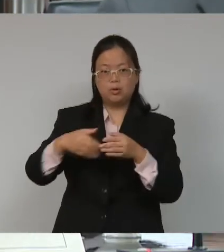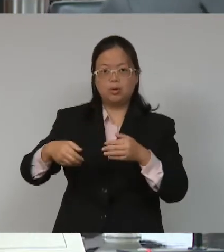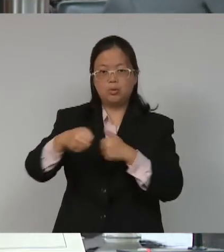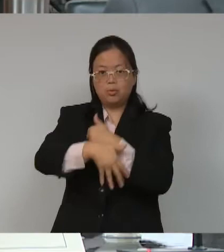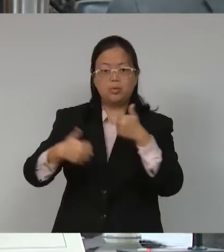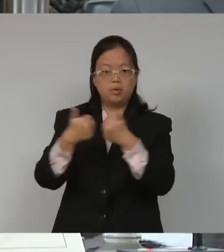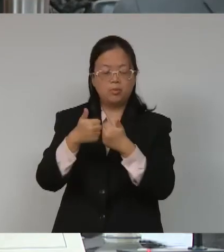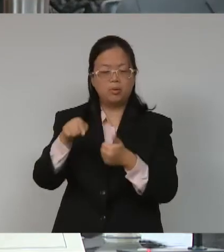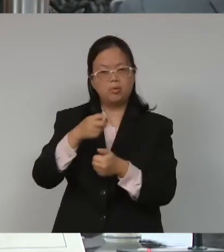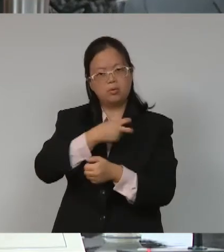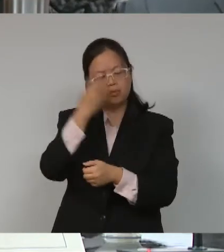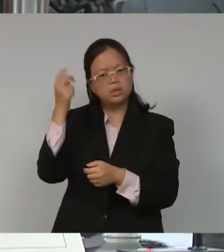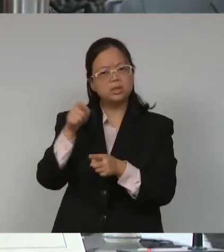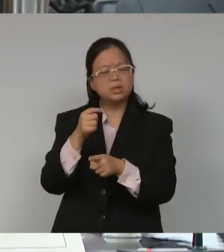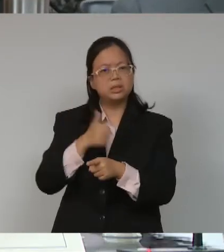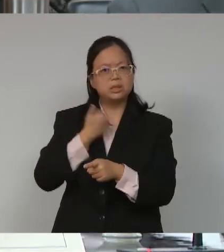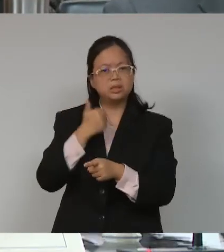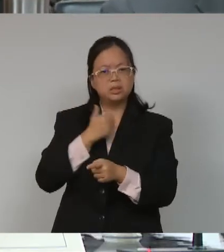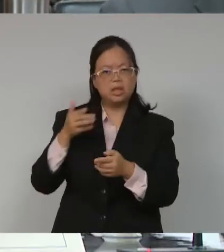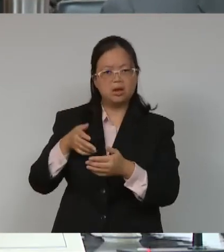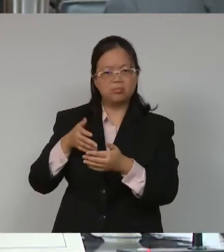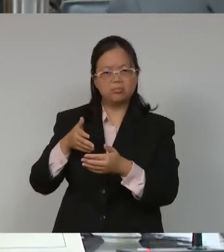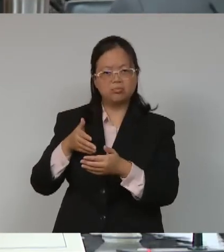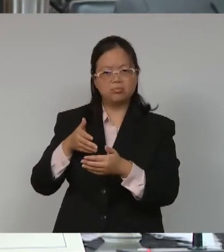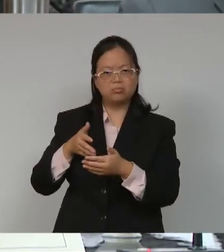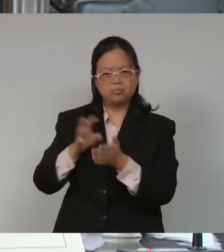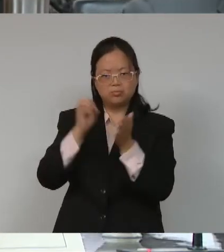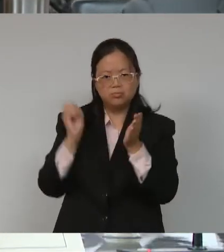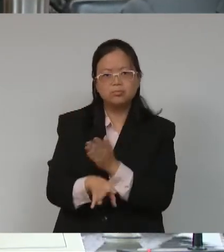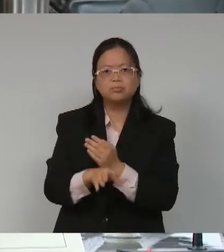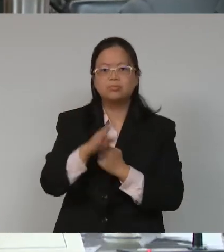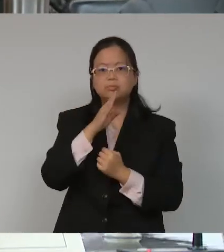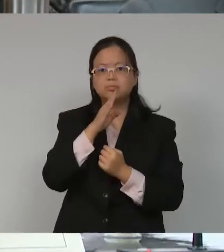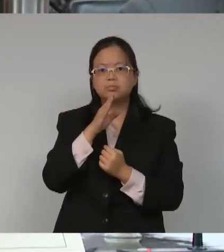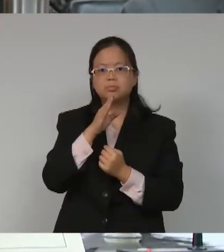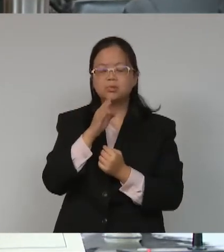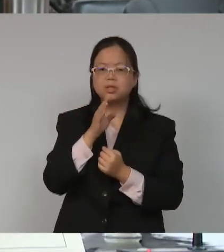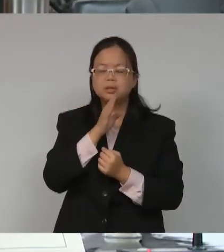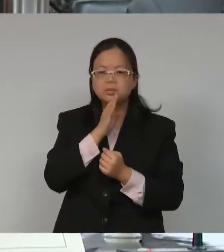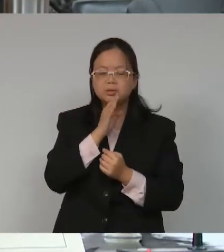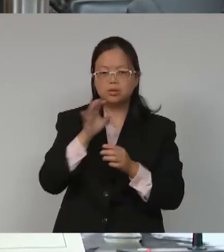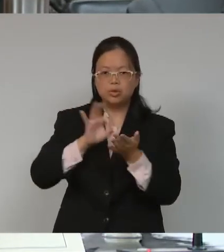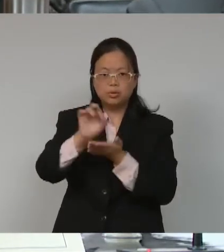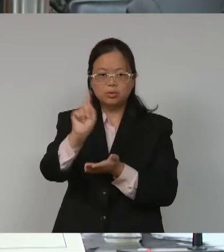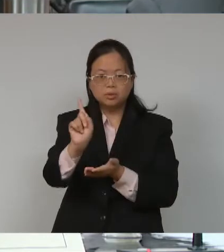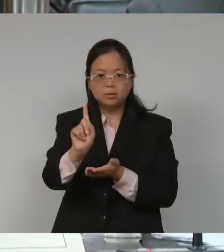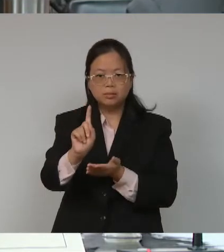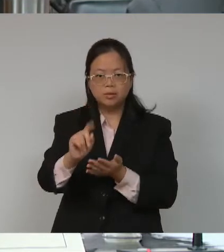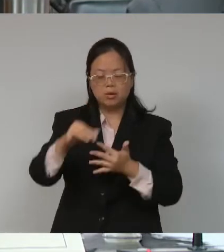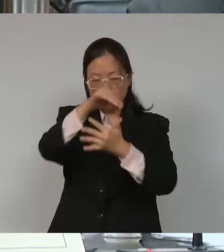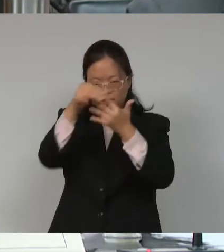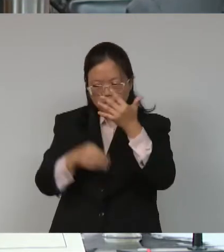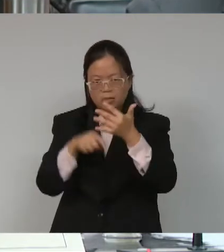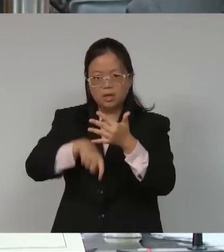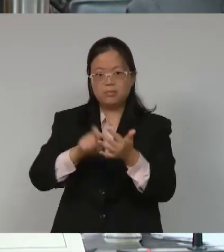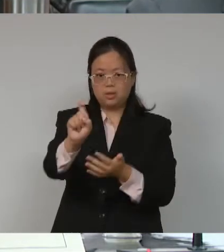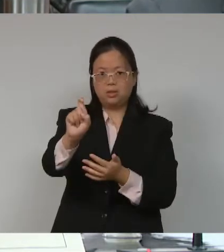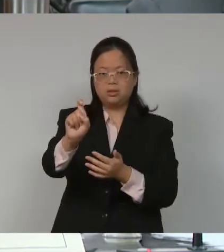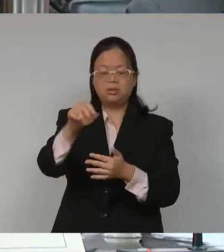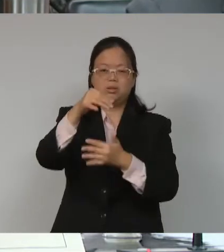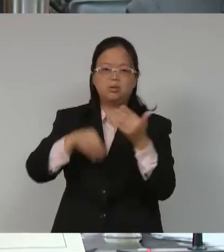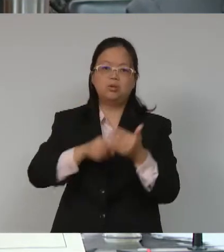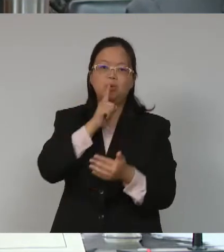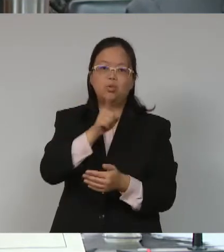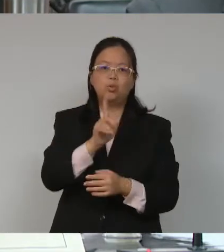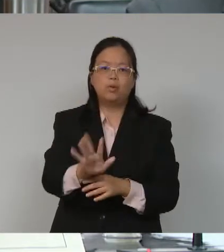投案的情形呢，其实就是我们公投法现行法里面的第十条的里面的这个规范。那从今